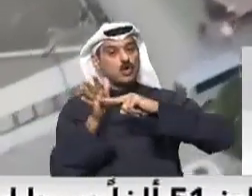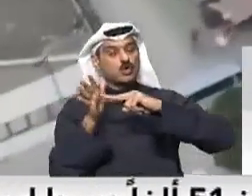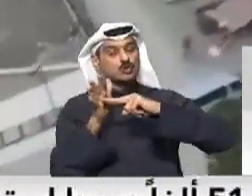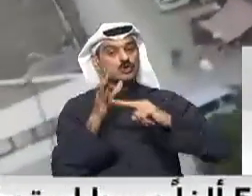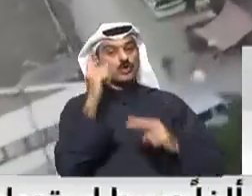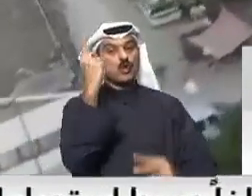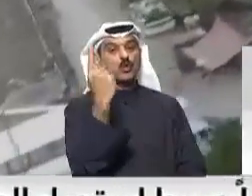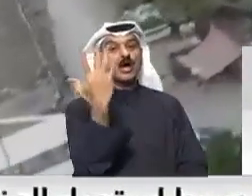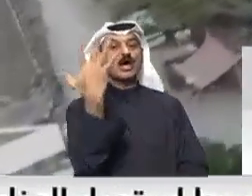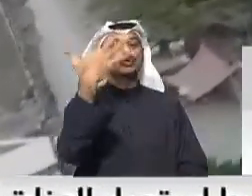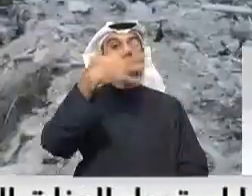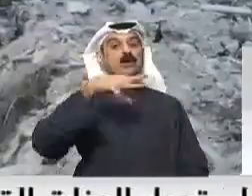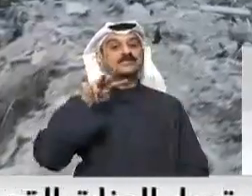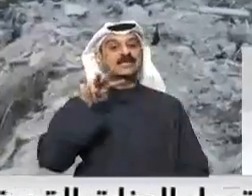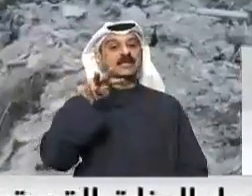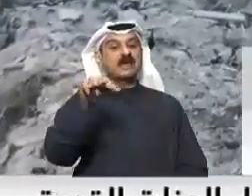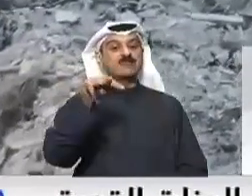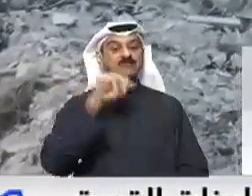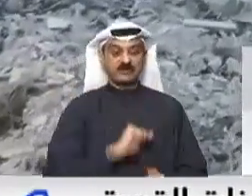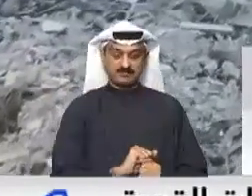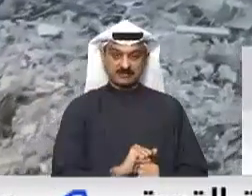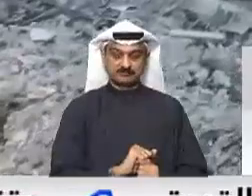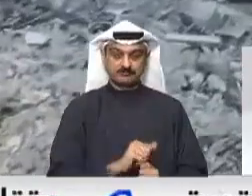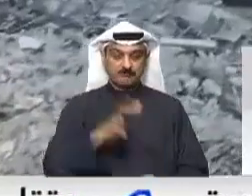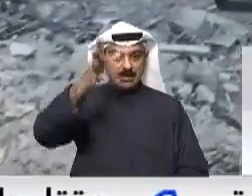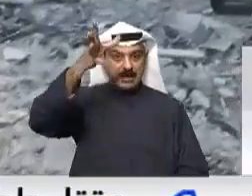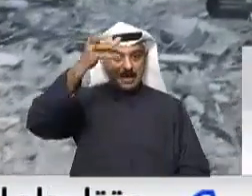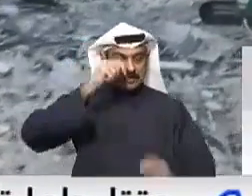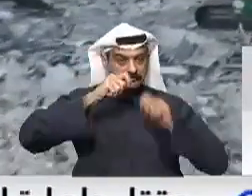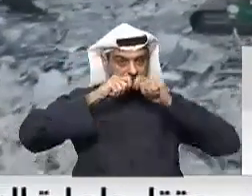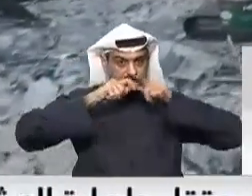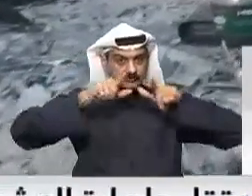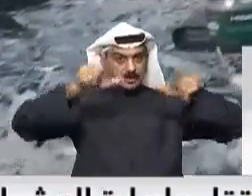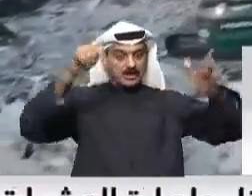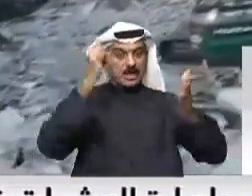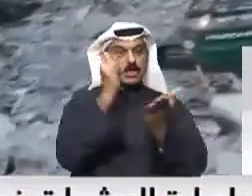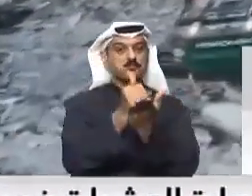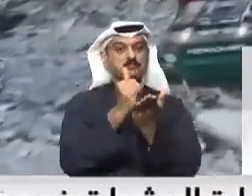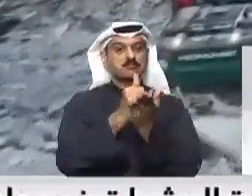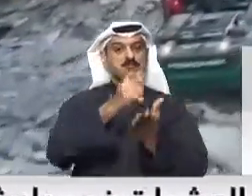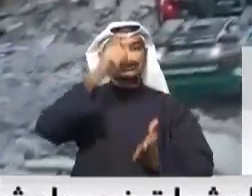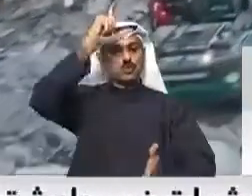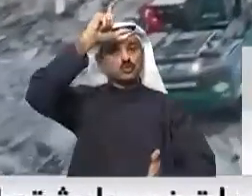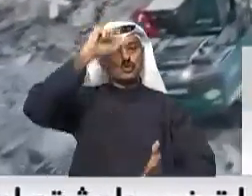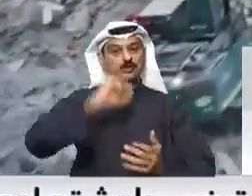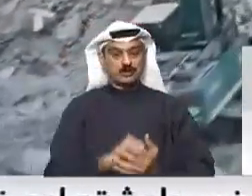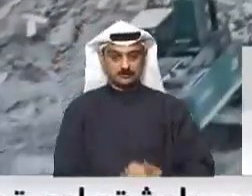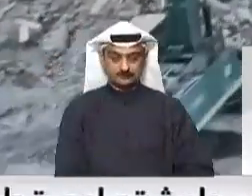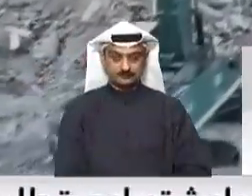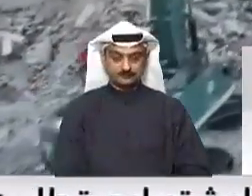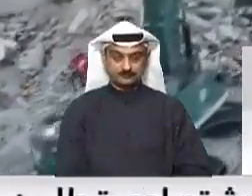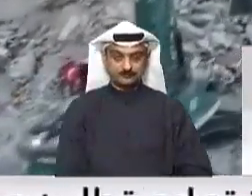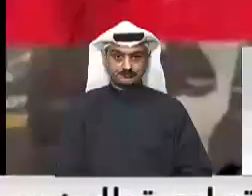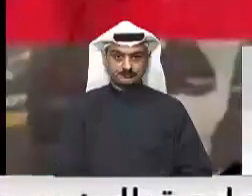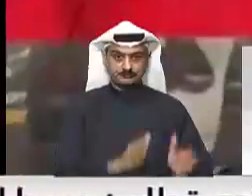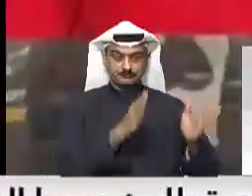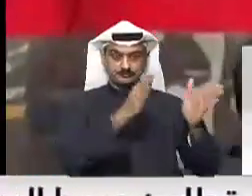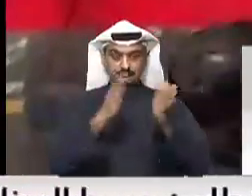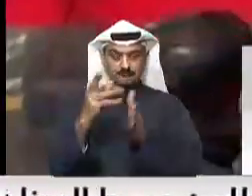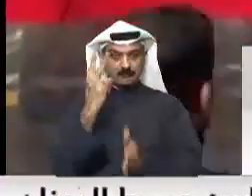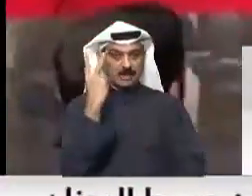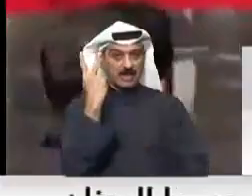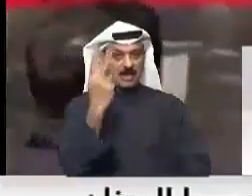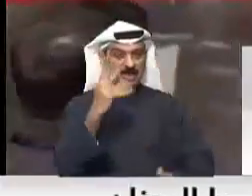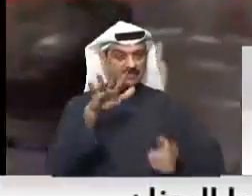51 الفا بحسب بيانات نشرتها السلطات التركيه نحو مليوني شخص